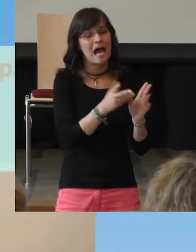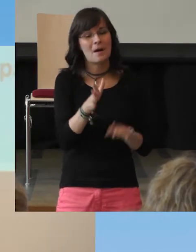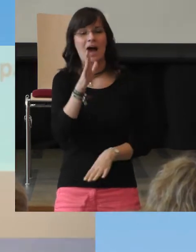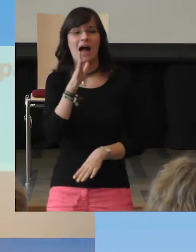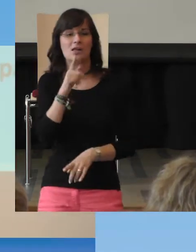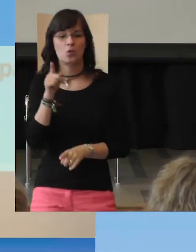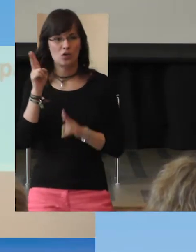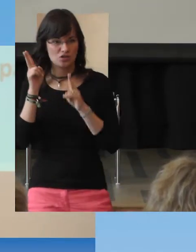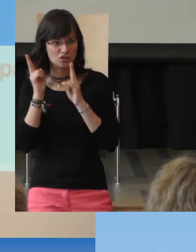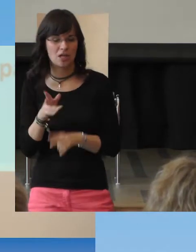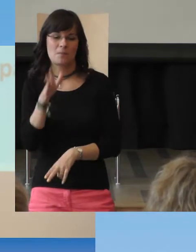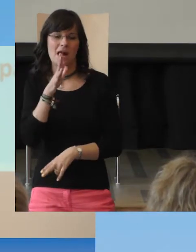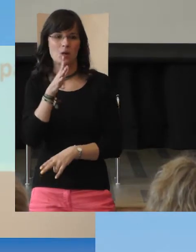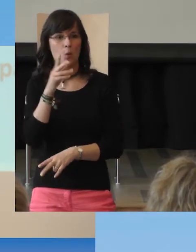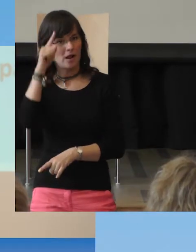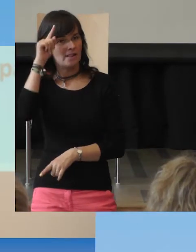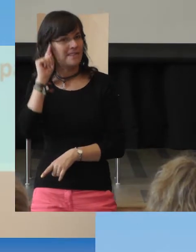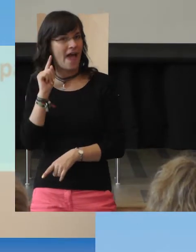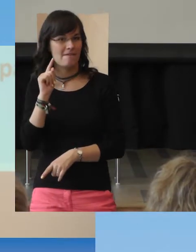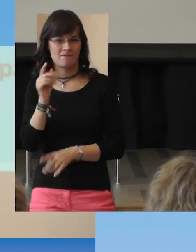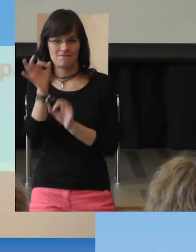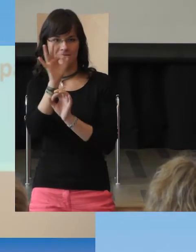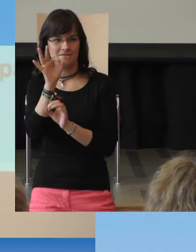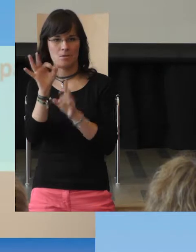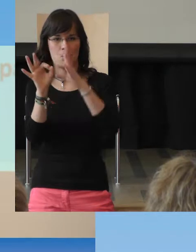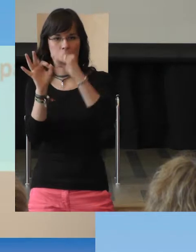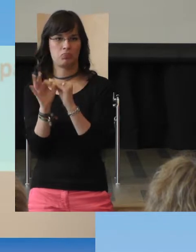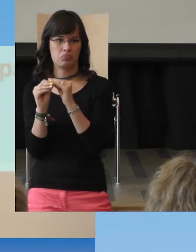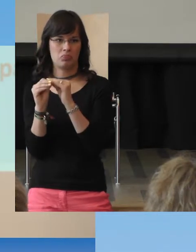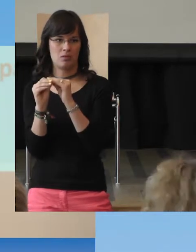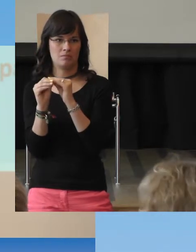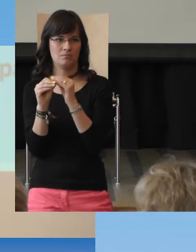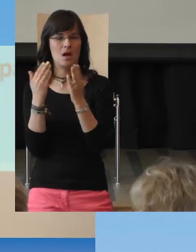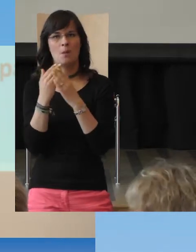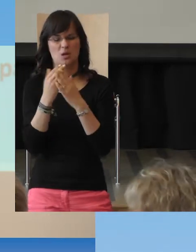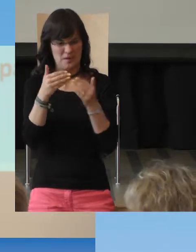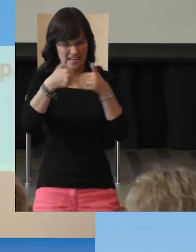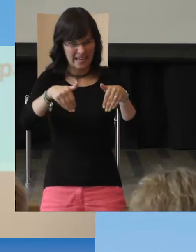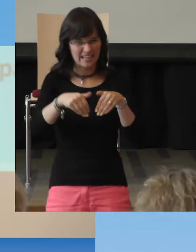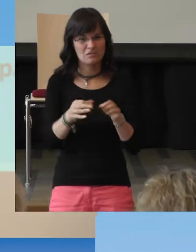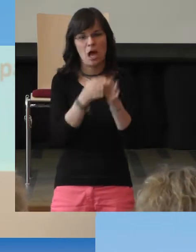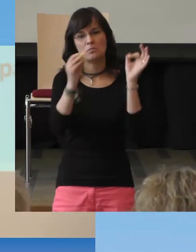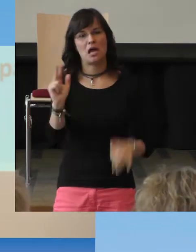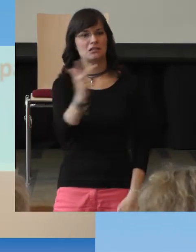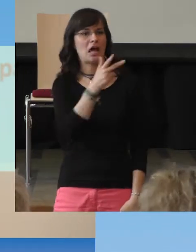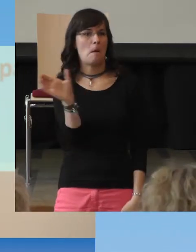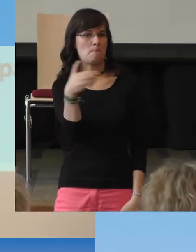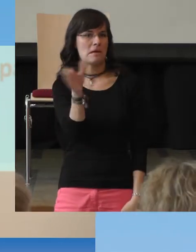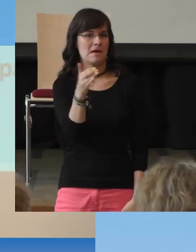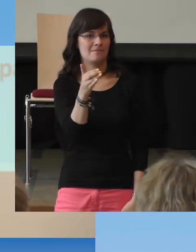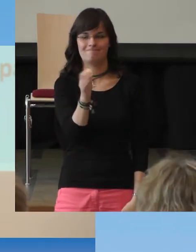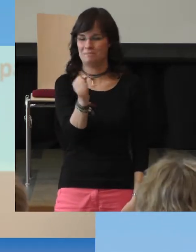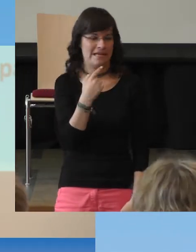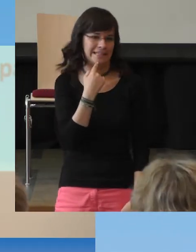die Nerven definitiv es gibt also keine Grenzmenge dass sie am Tag drei Bier trinken können nichts passiert also man kann im Grunde nur